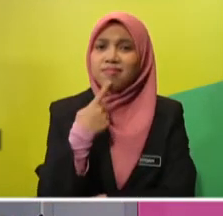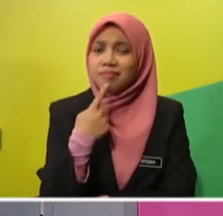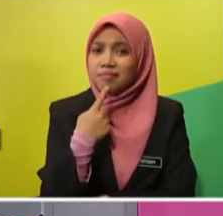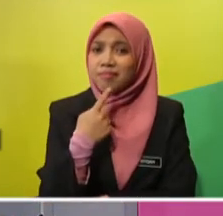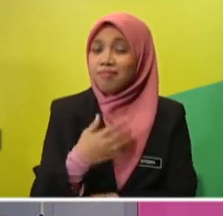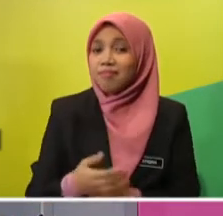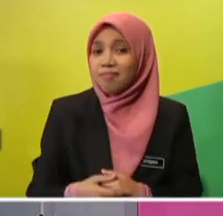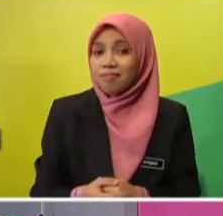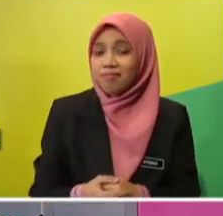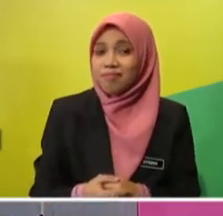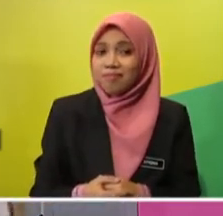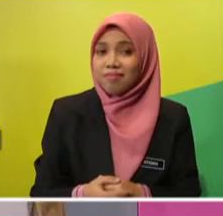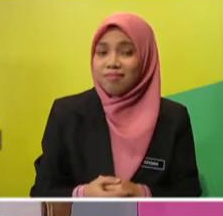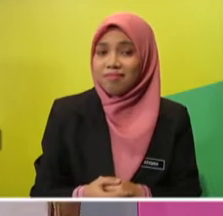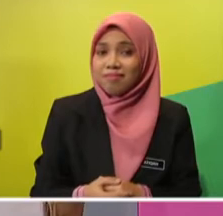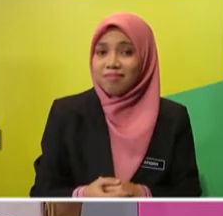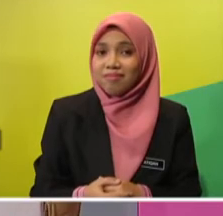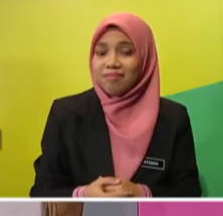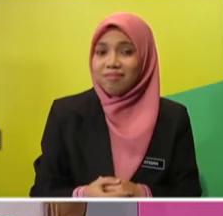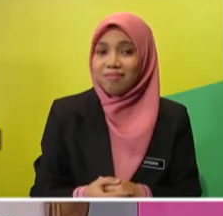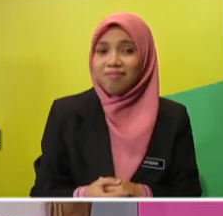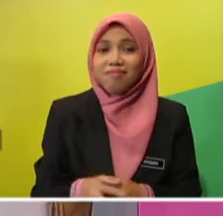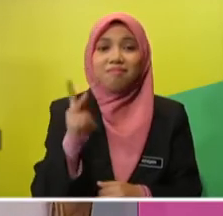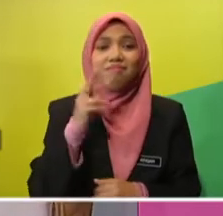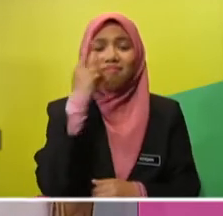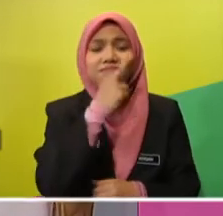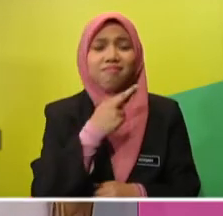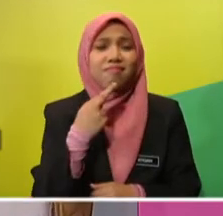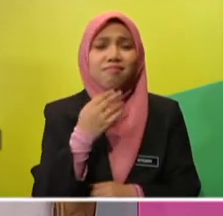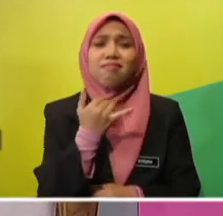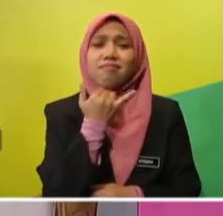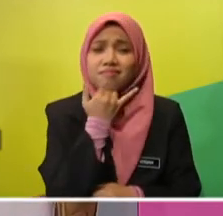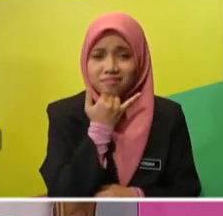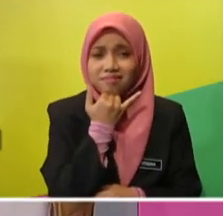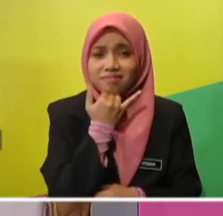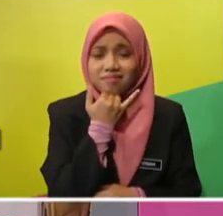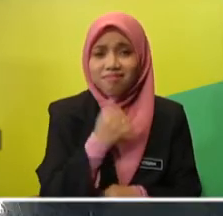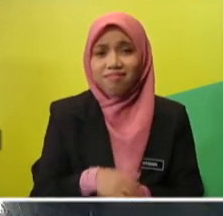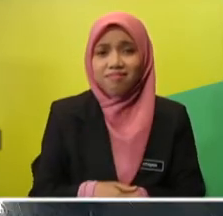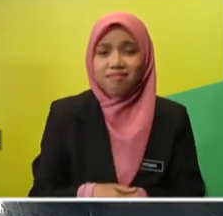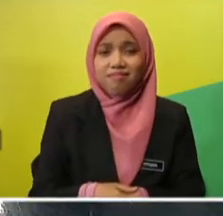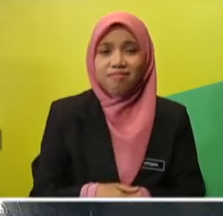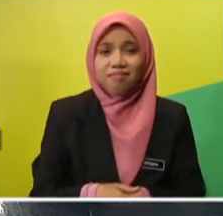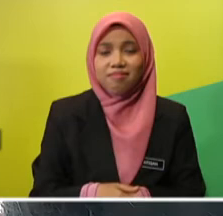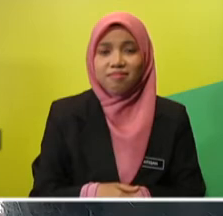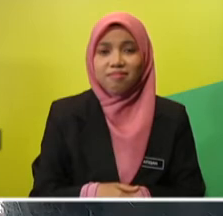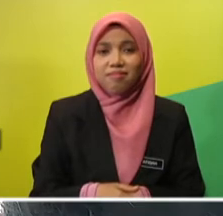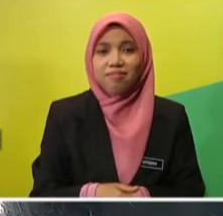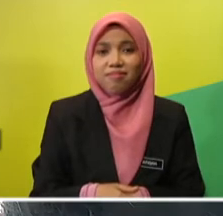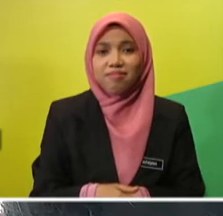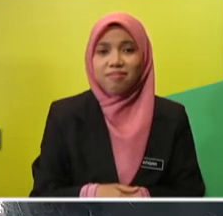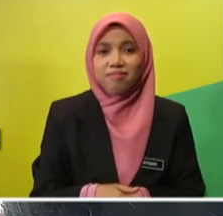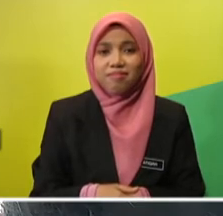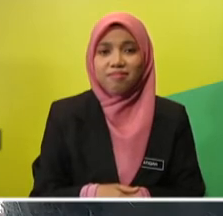Nampaknya Kak Rina dah nampak. Salah. Okey, tak apa Kak Rina. Sekurangnya Kak Rina nampak yang mana yang sepatutnya, kan?